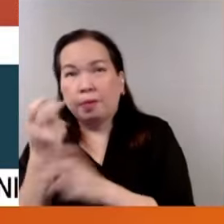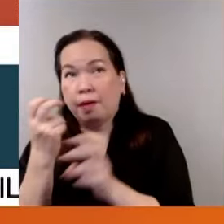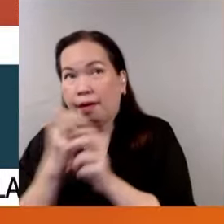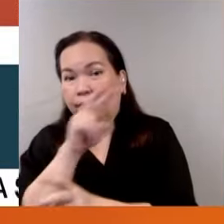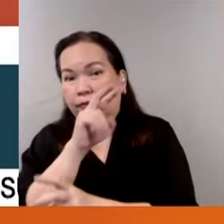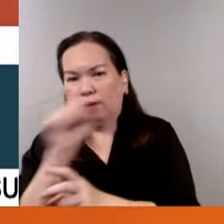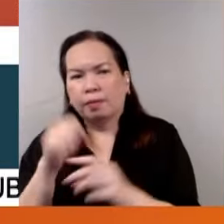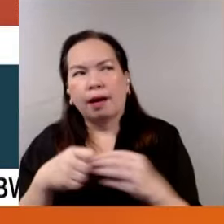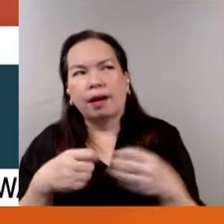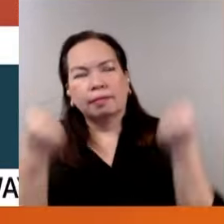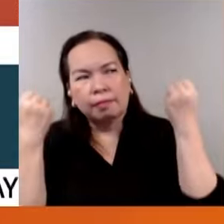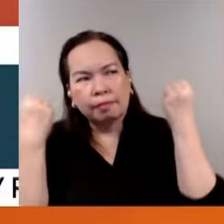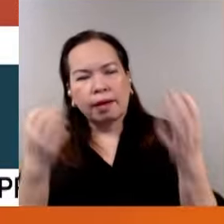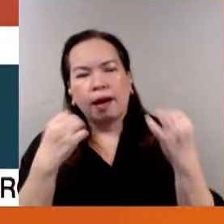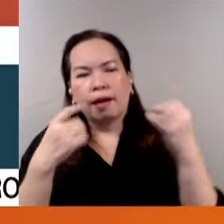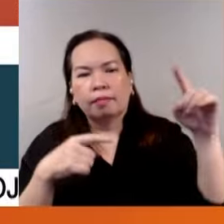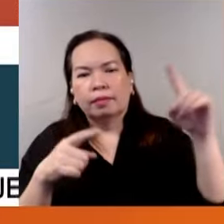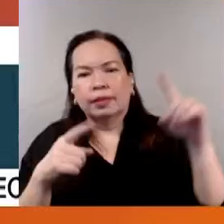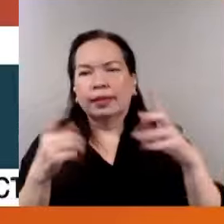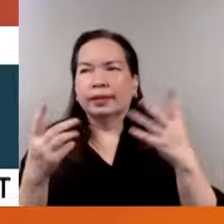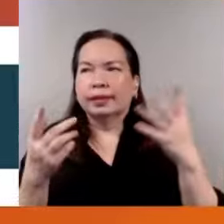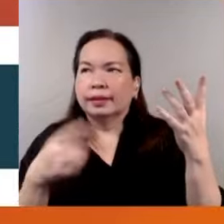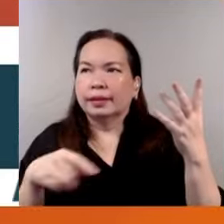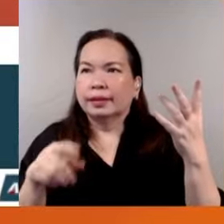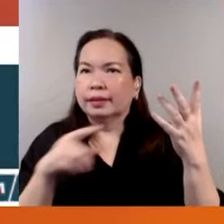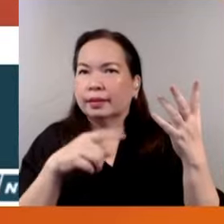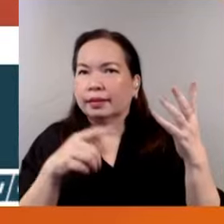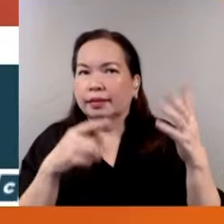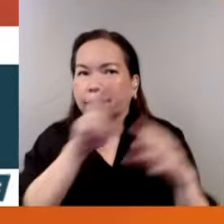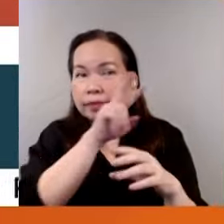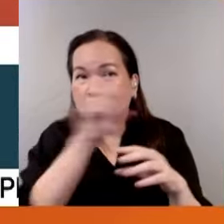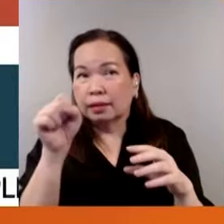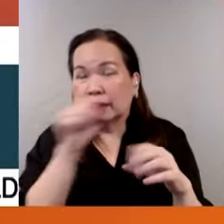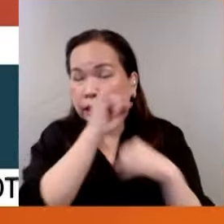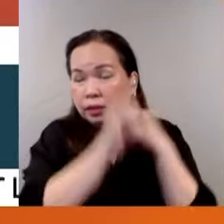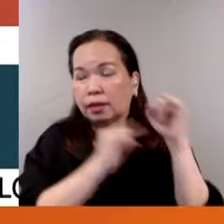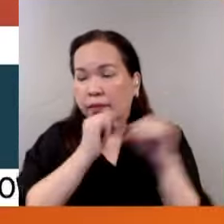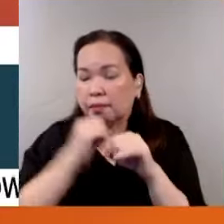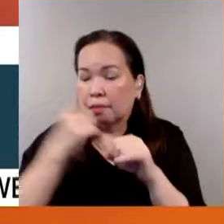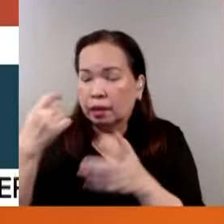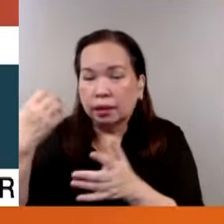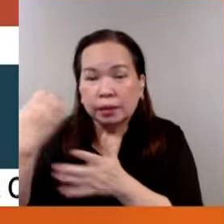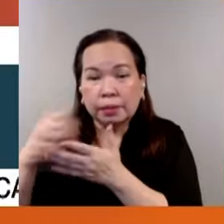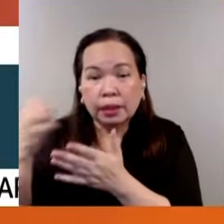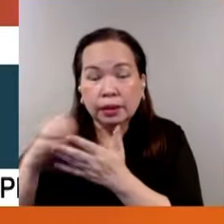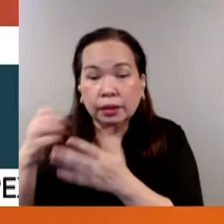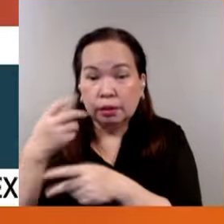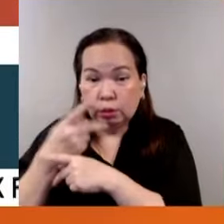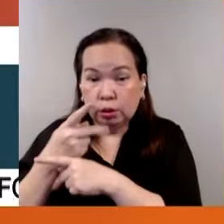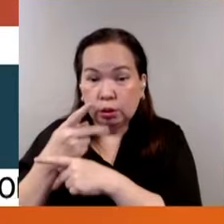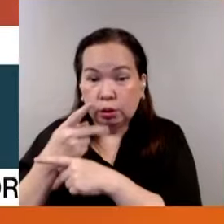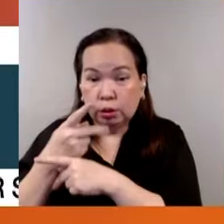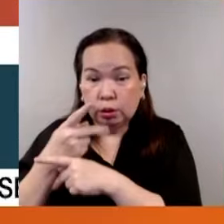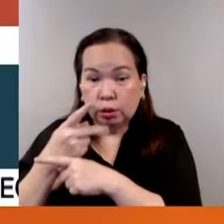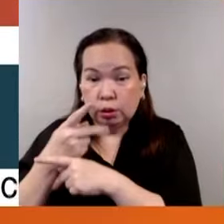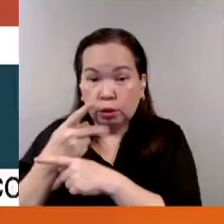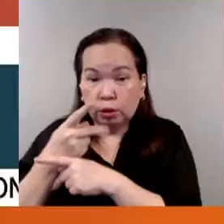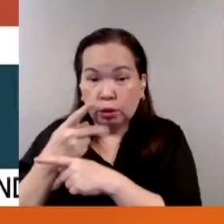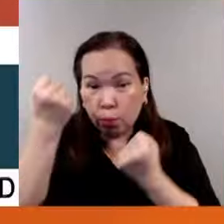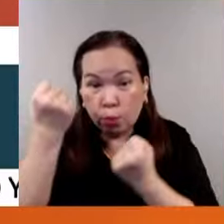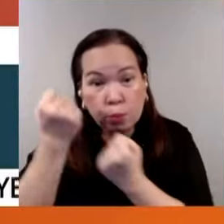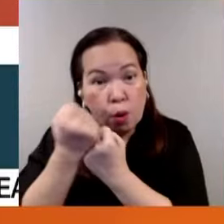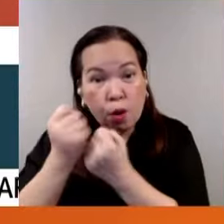nga ang iyong cost of production. Pero kung ang gobyerno, siya na yung